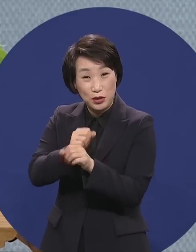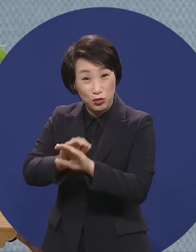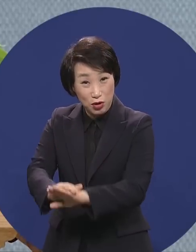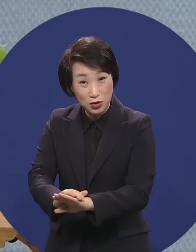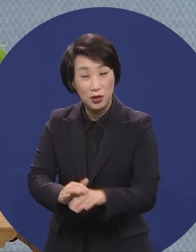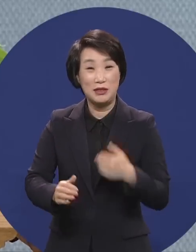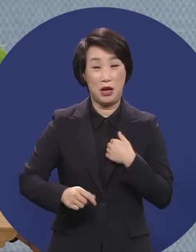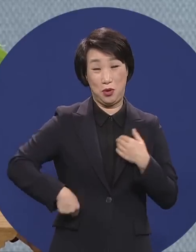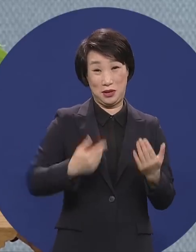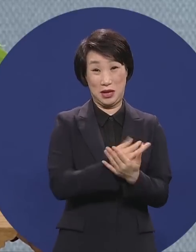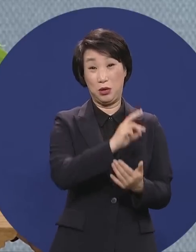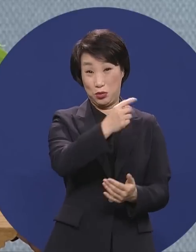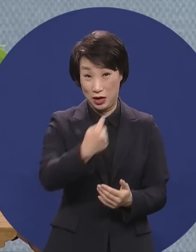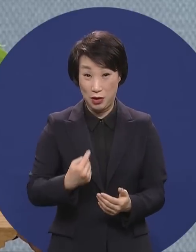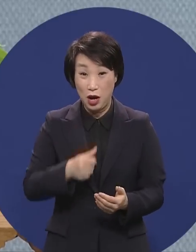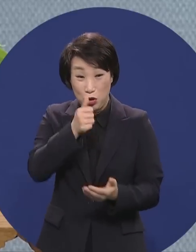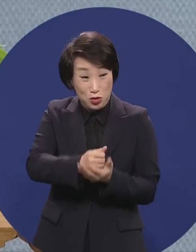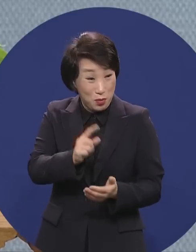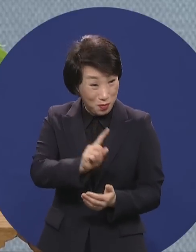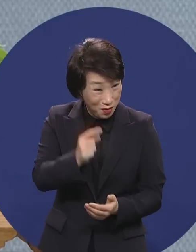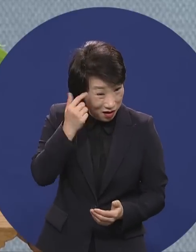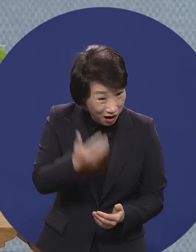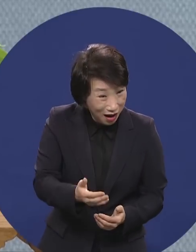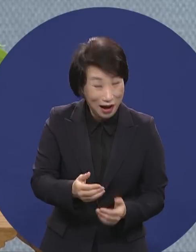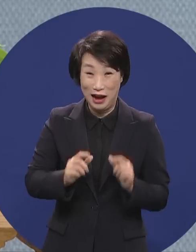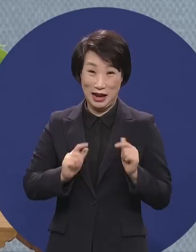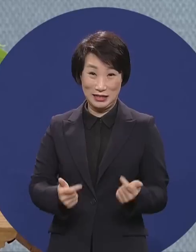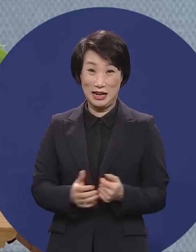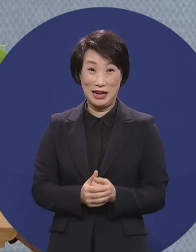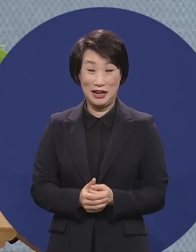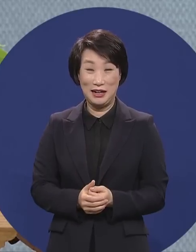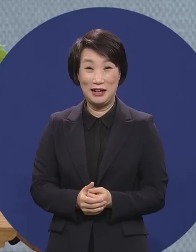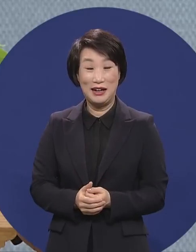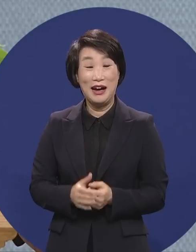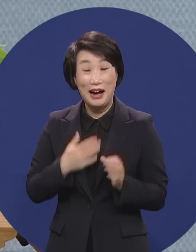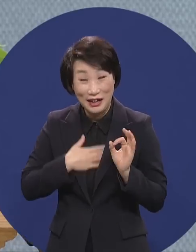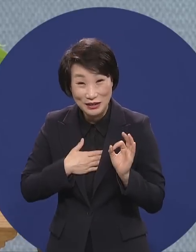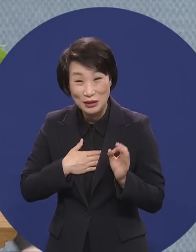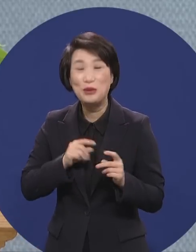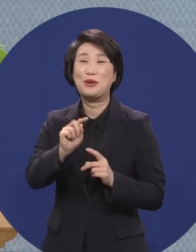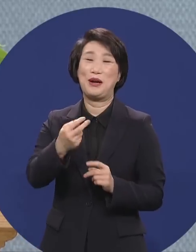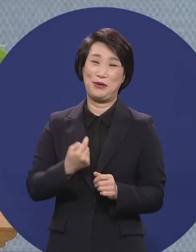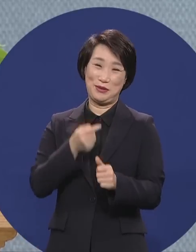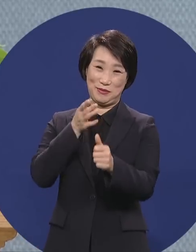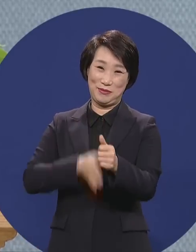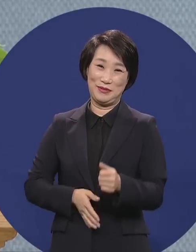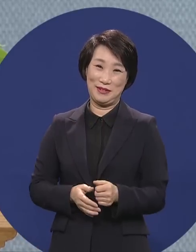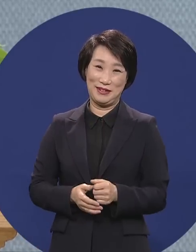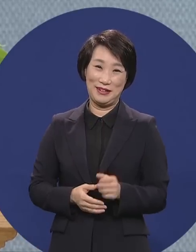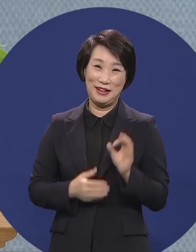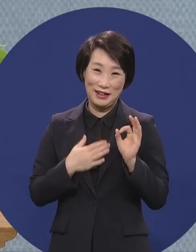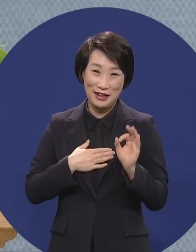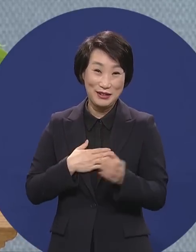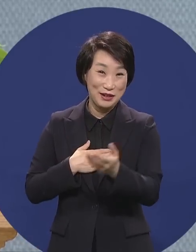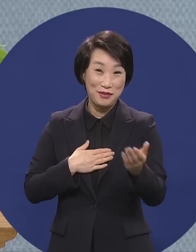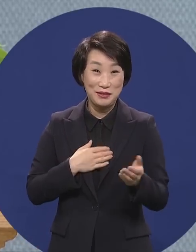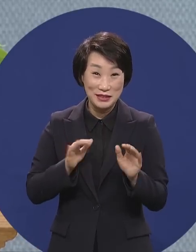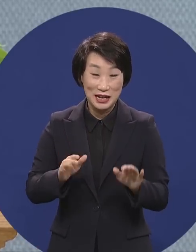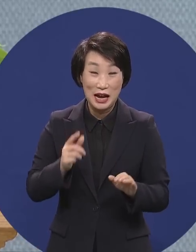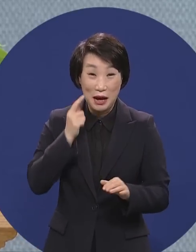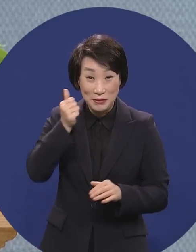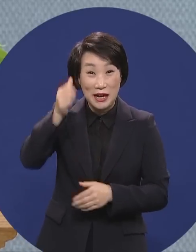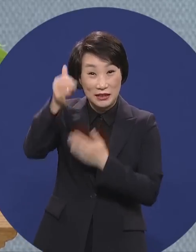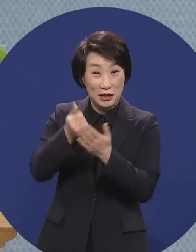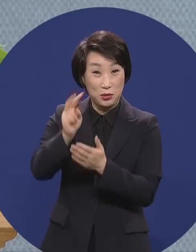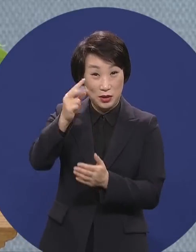묻지 않을 테니 돌아와라 이 말이요. 이해가 되십니까? 여러분, 아버지께